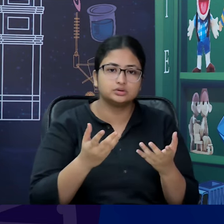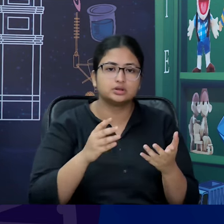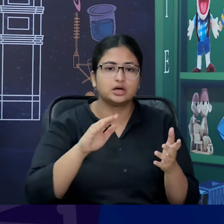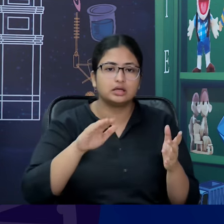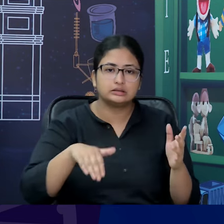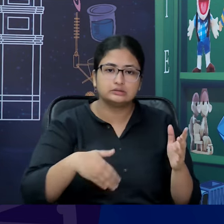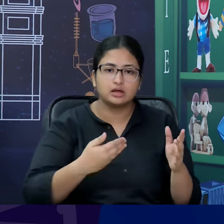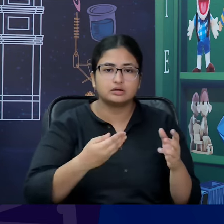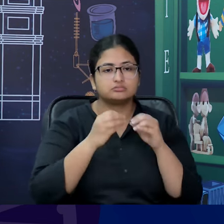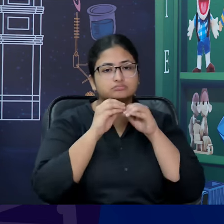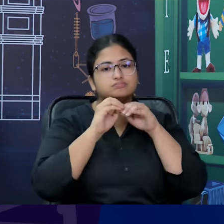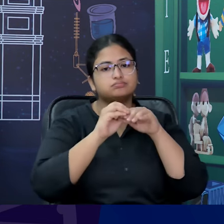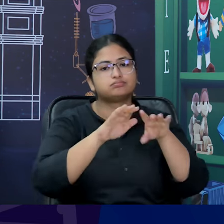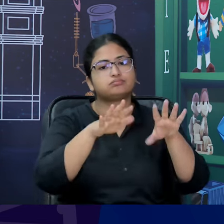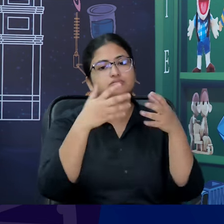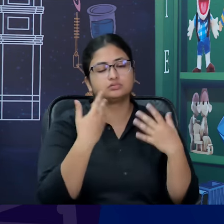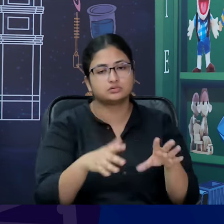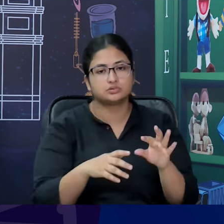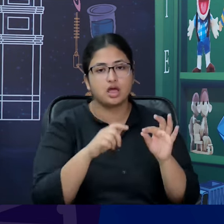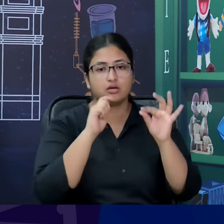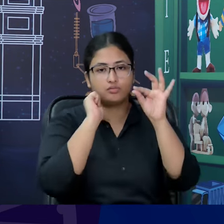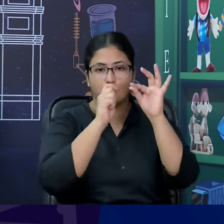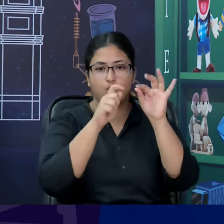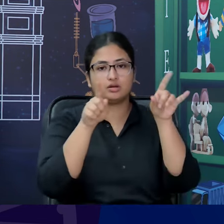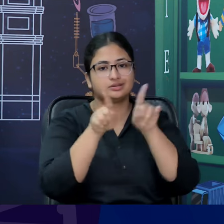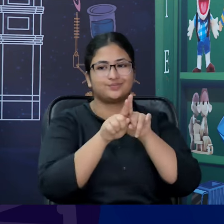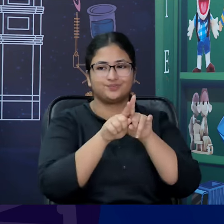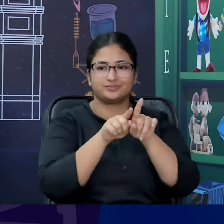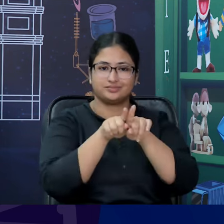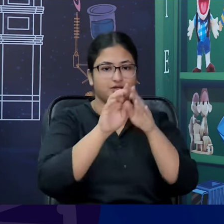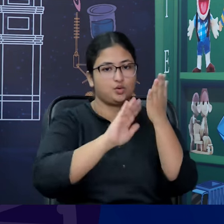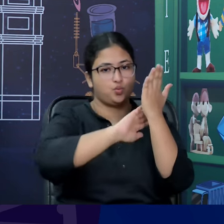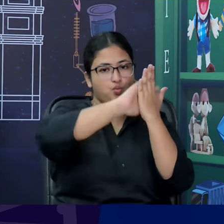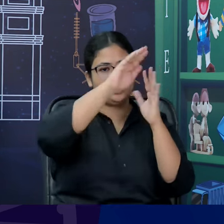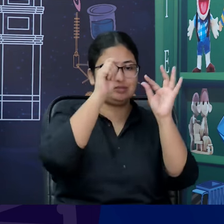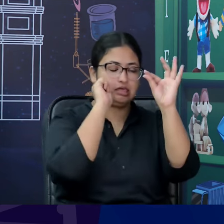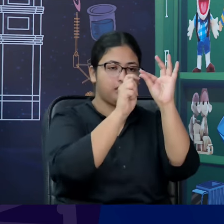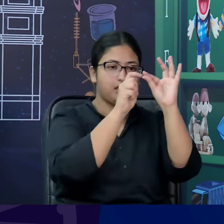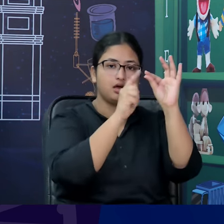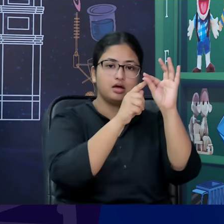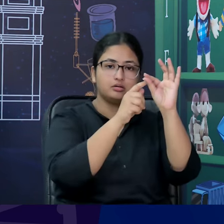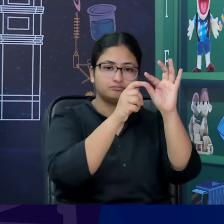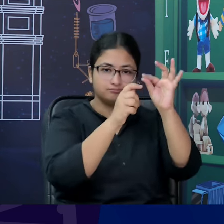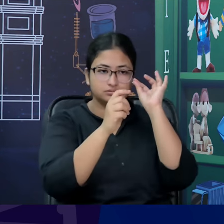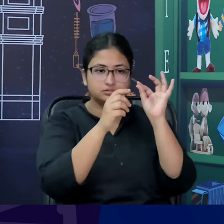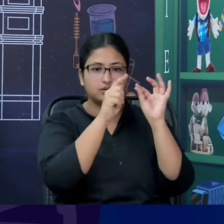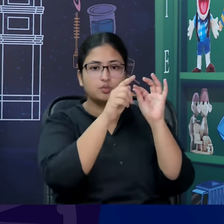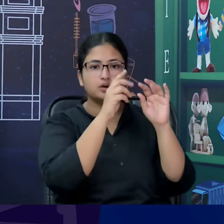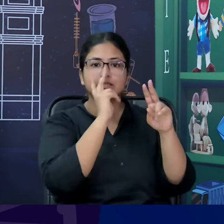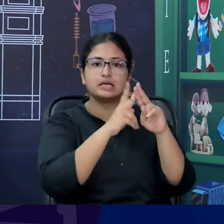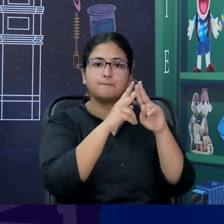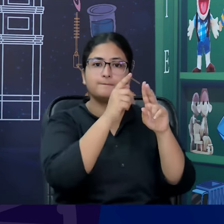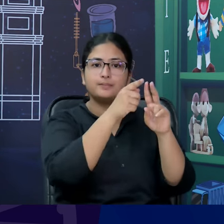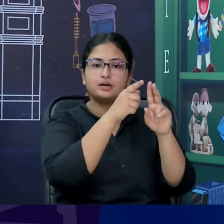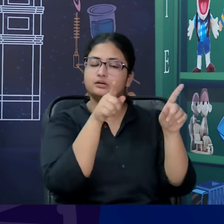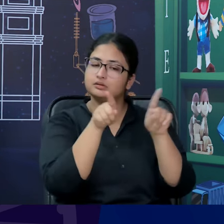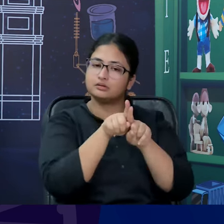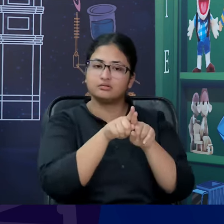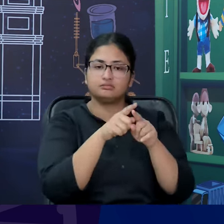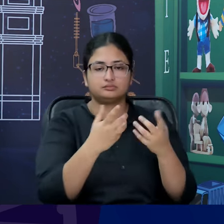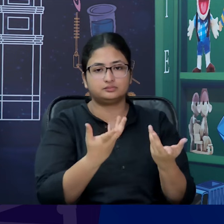उसे थोप दिया और एक कील की तरह ठोक दिया जी है ना उसमें कसाव भी नहीं था ताकत भी नहीं थी आखिर में भाषा नहीं परेशान